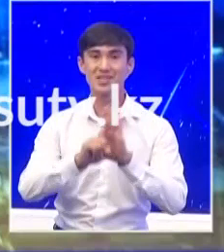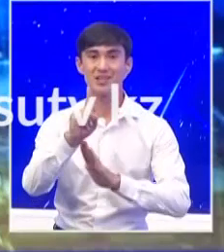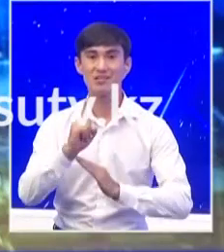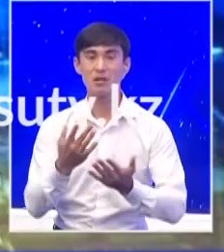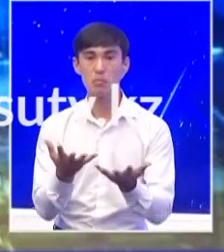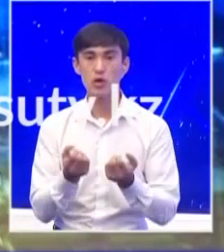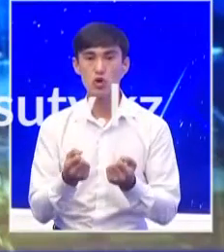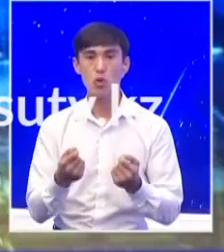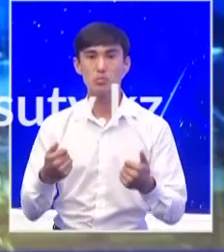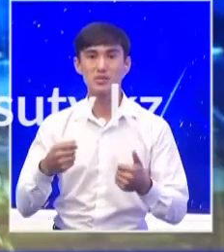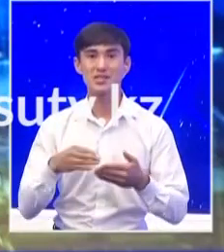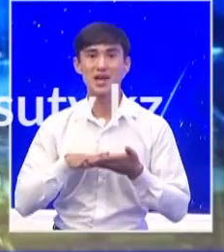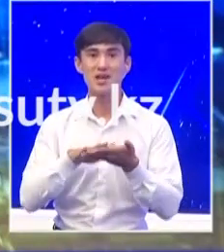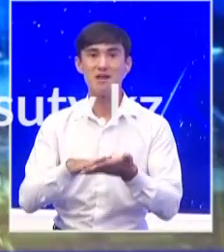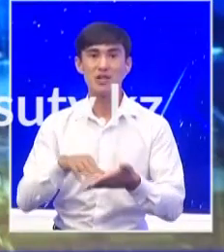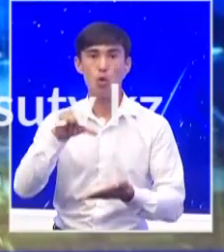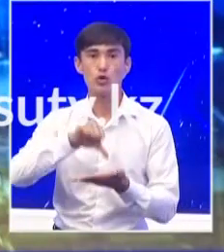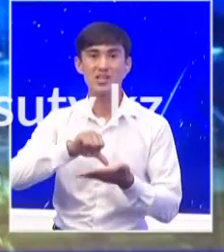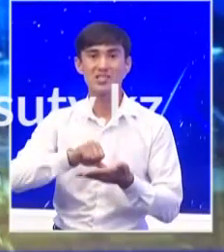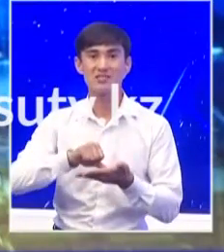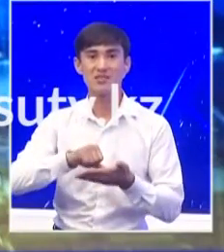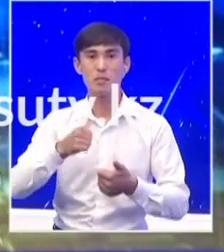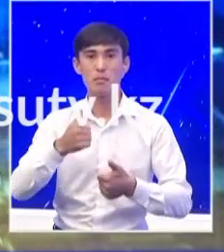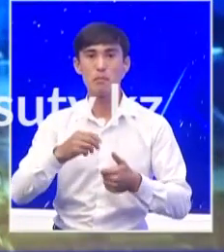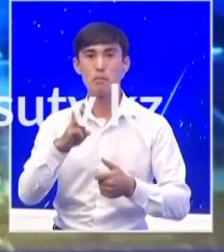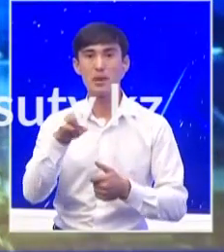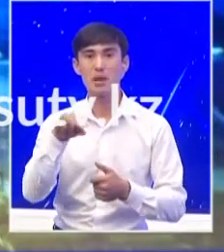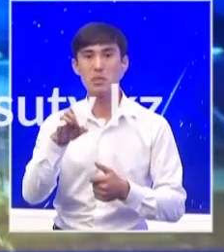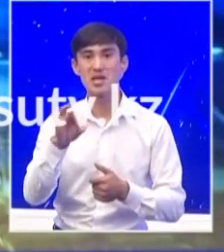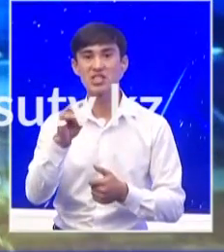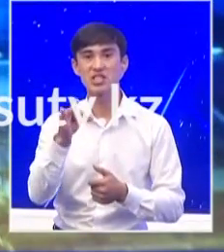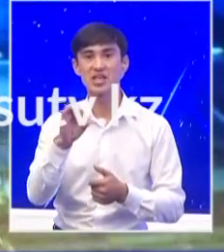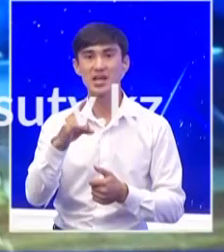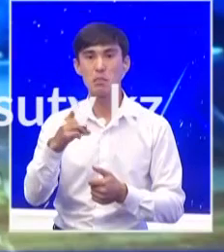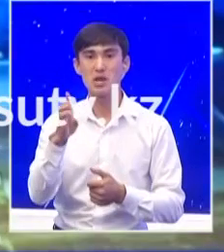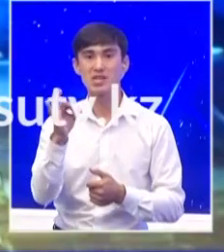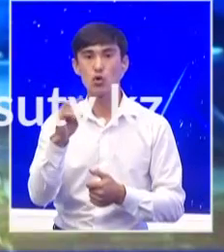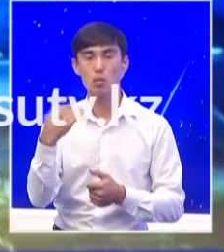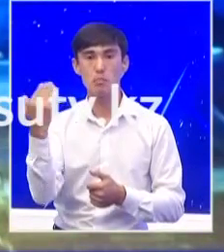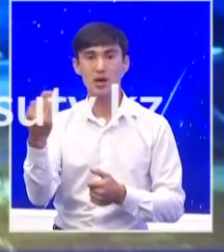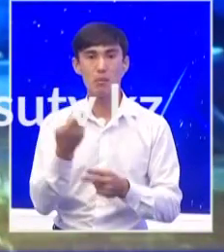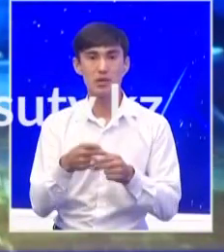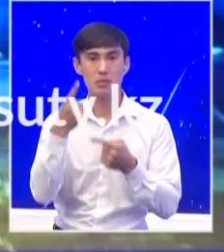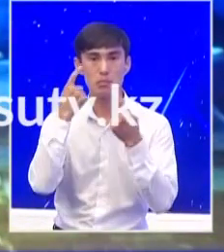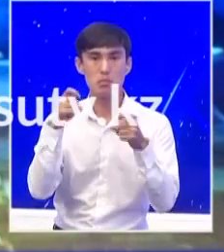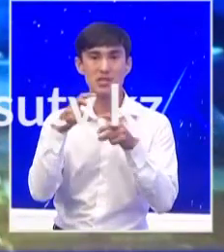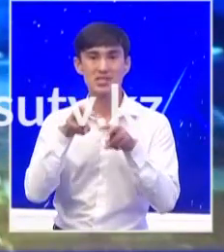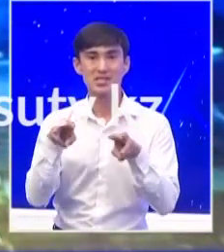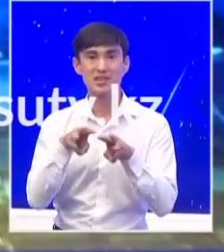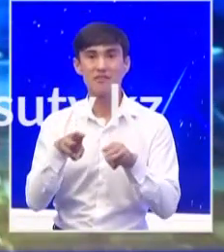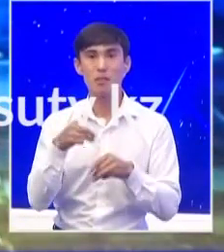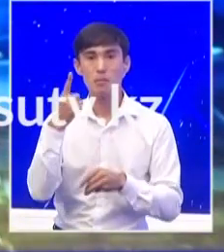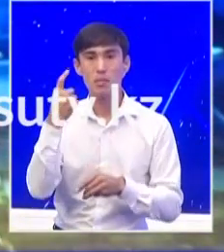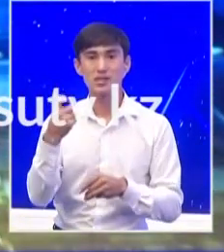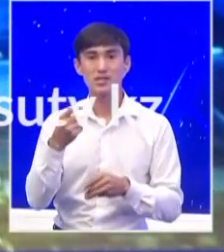прием заявок для участия в премии «Жигер» имени Бисена Куранбека. Об этом объявило Министерство информации и общественного